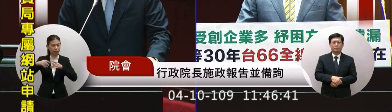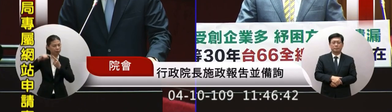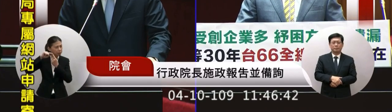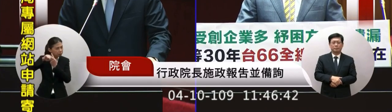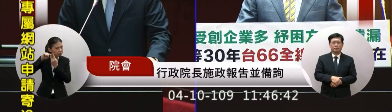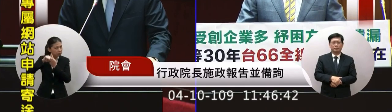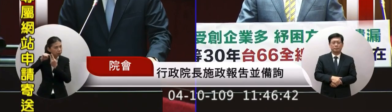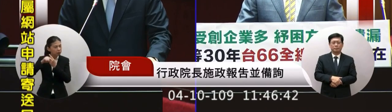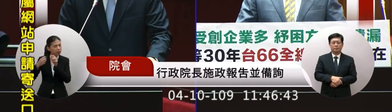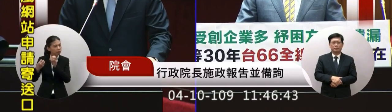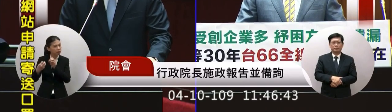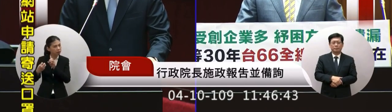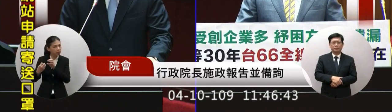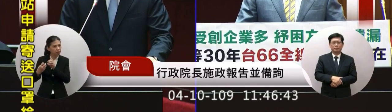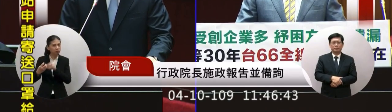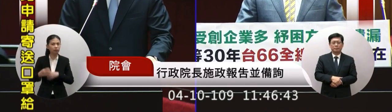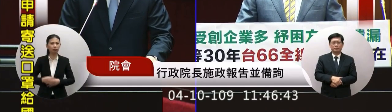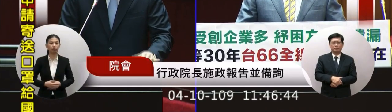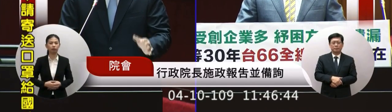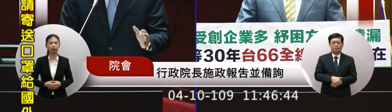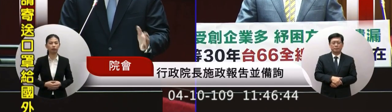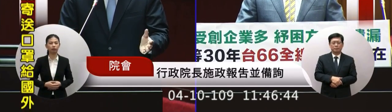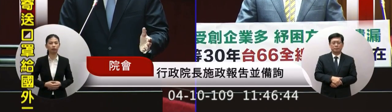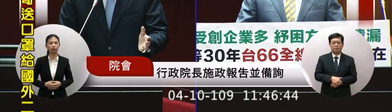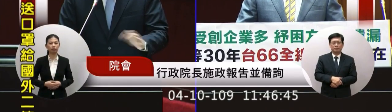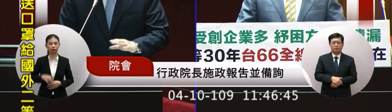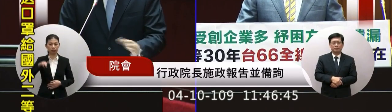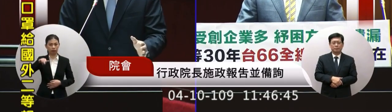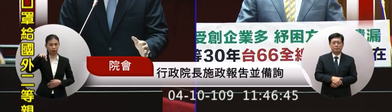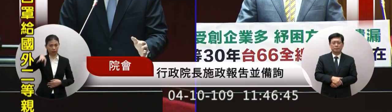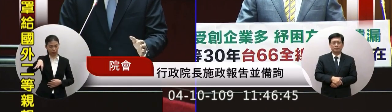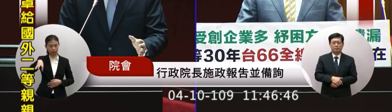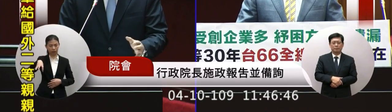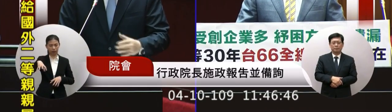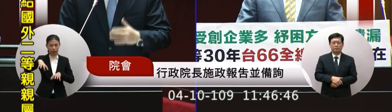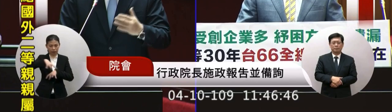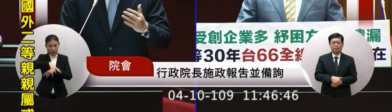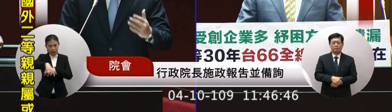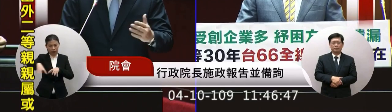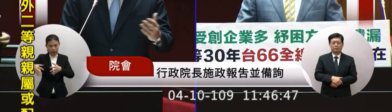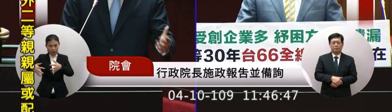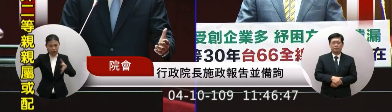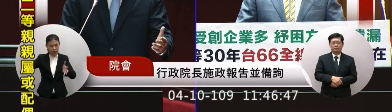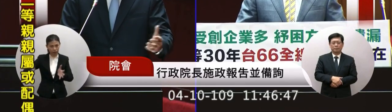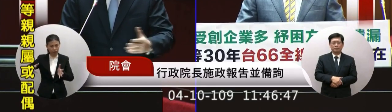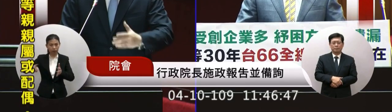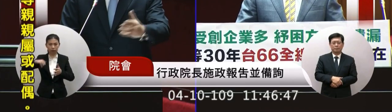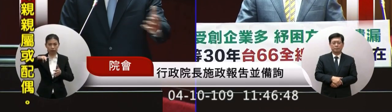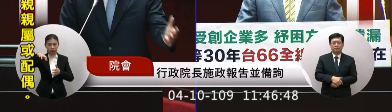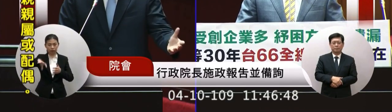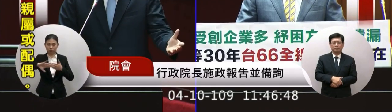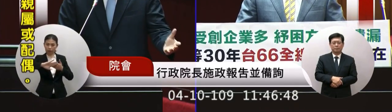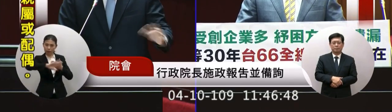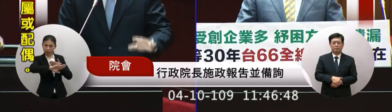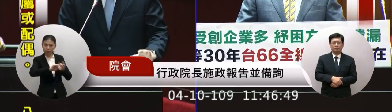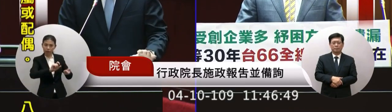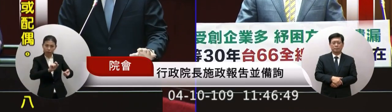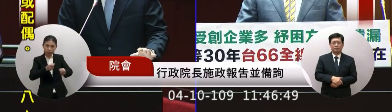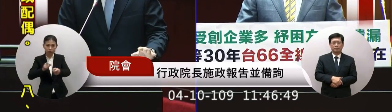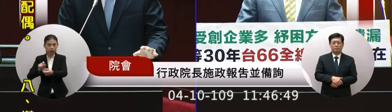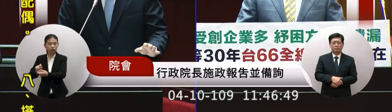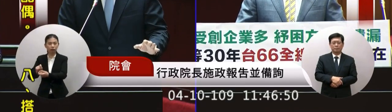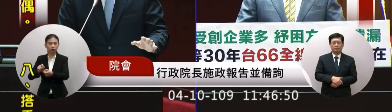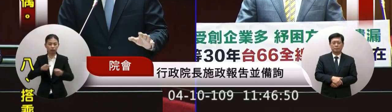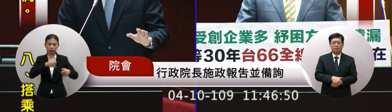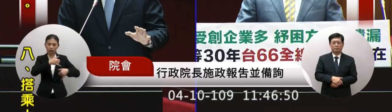好，来协商。那毕竟机场有它的范围，好，那机场外在附近，它实际